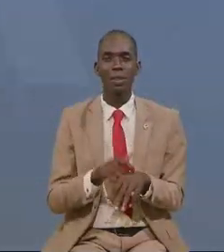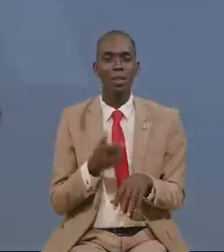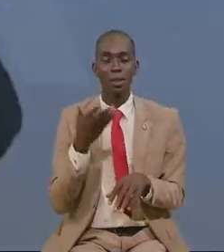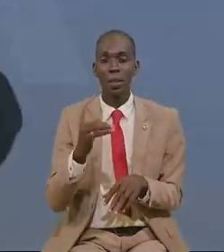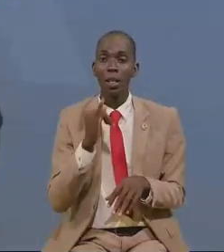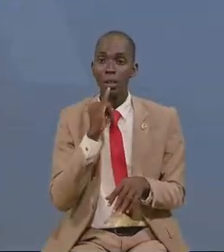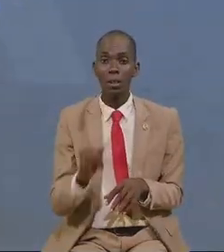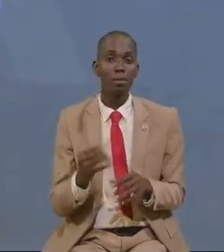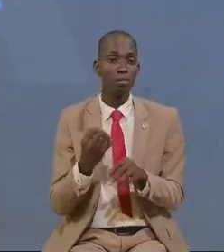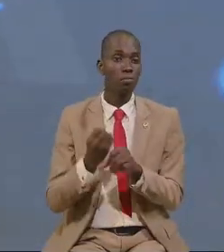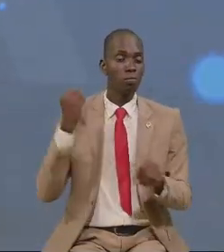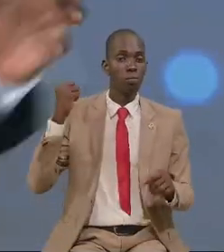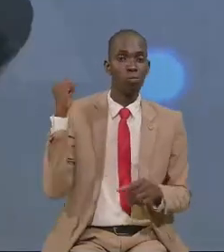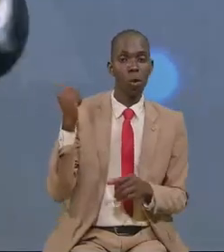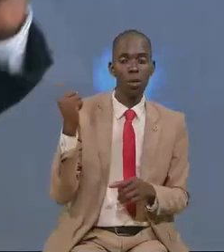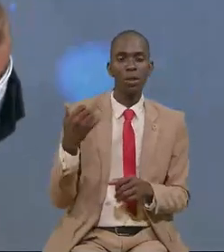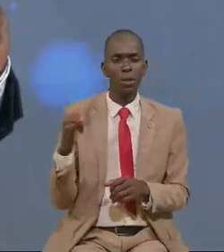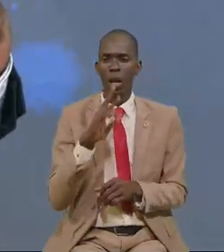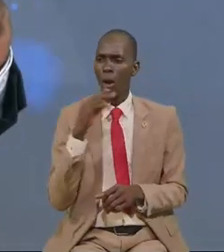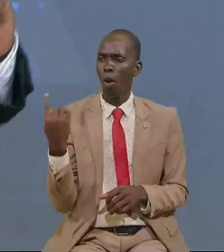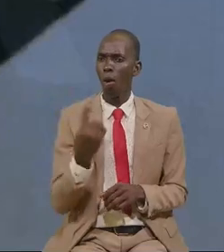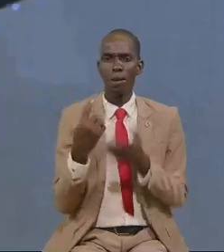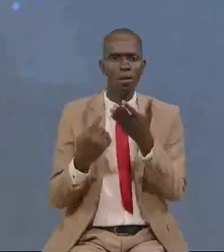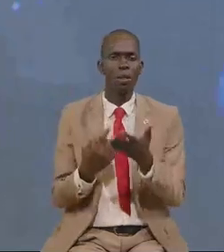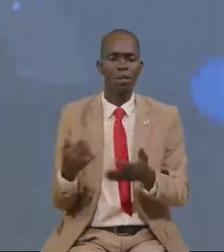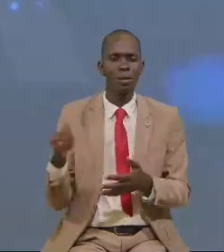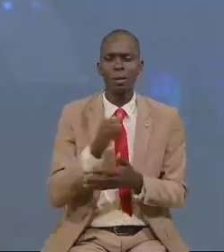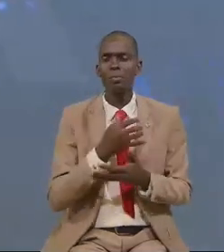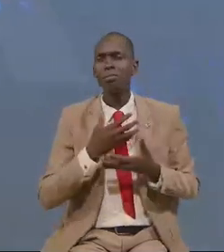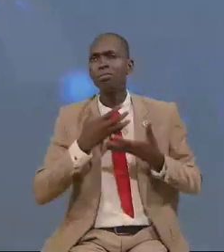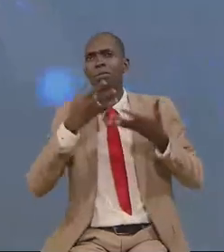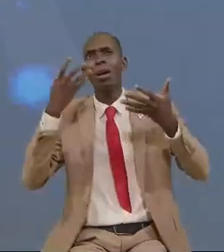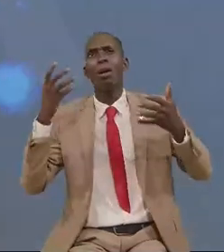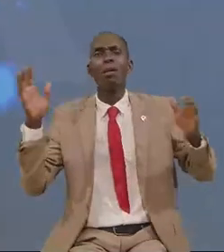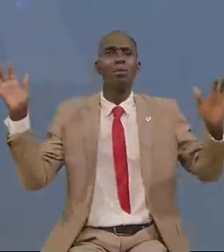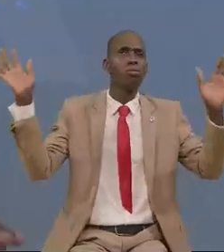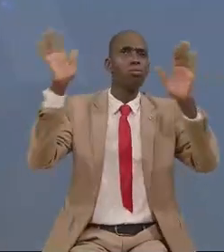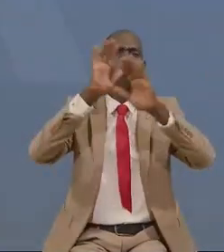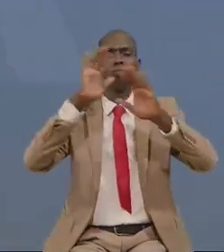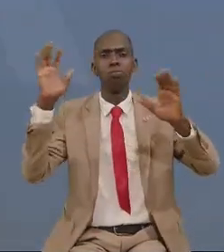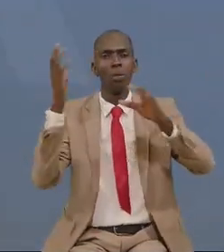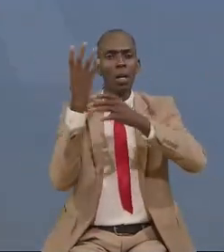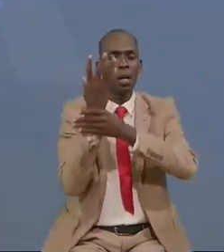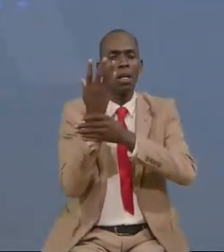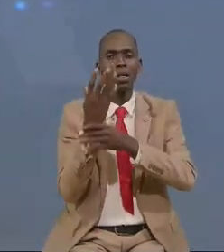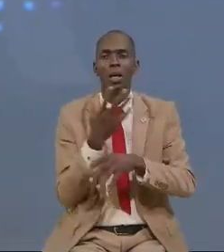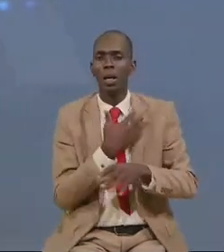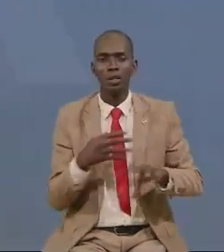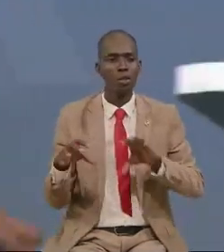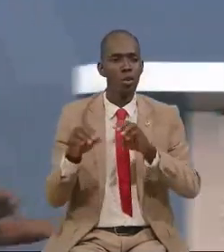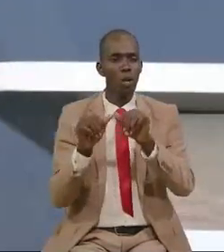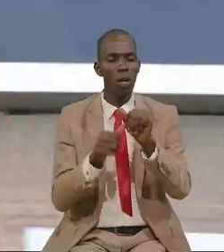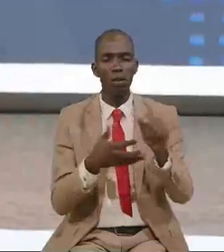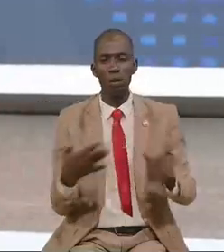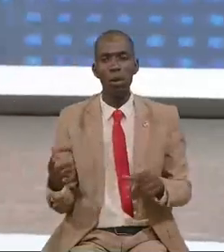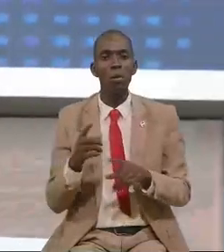croisade, ils sont toujours là. Ils crient, ils balancent la main et ils font tout. Mais